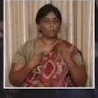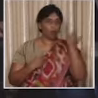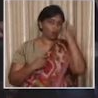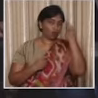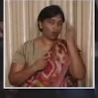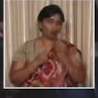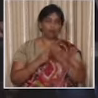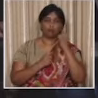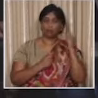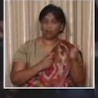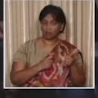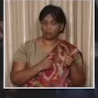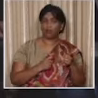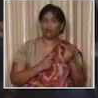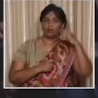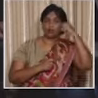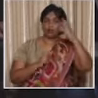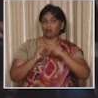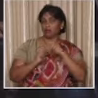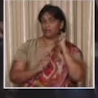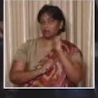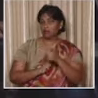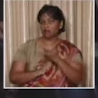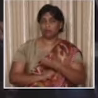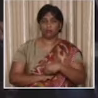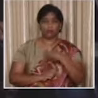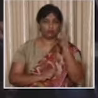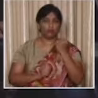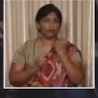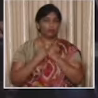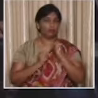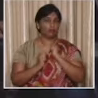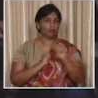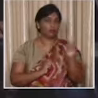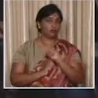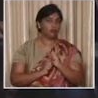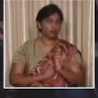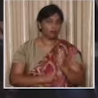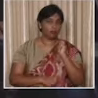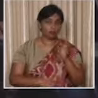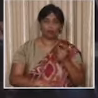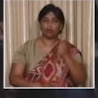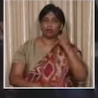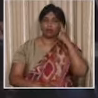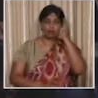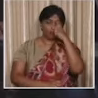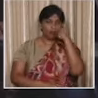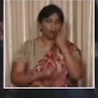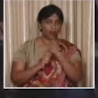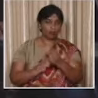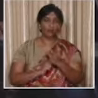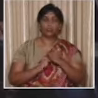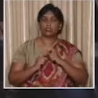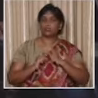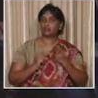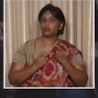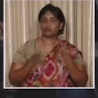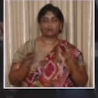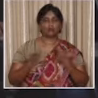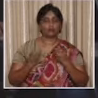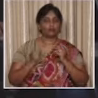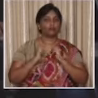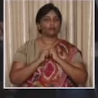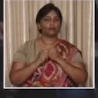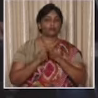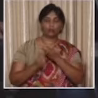कुलिय वेडिवेलती लाइट बिल वतुर बिल वेडिनाम प्रवाहन गास्तु वेडिनाम एट बोर्डिंग कुलिय गिवला जीवत्न बेह